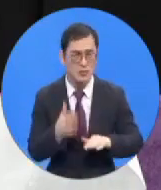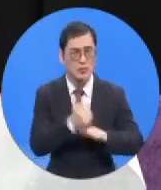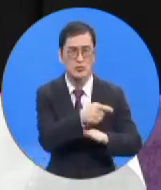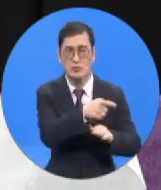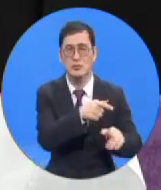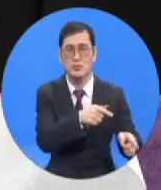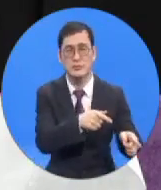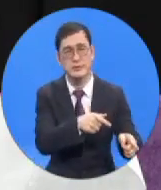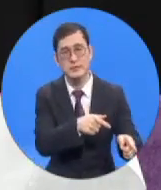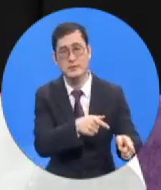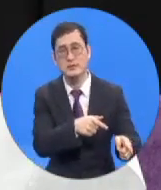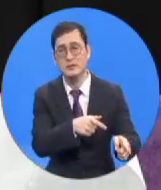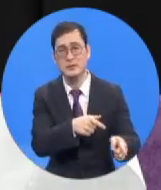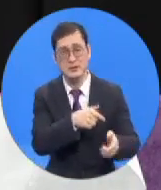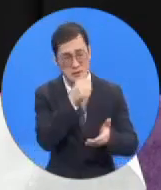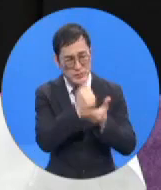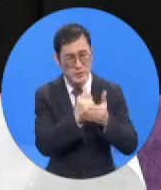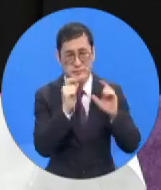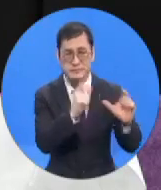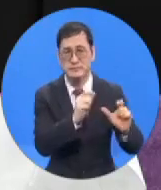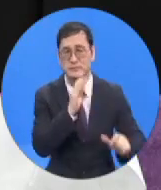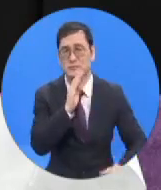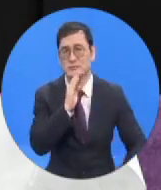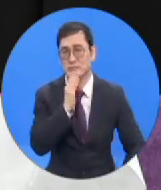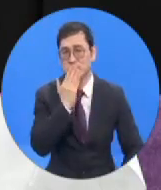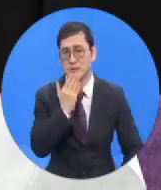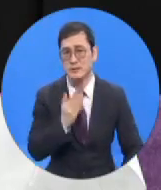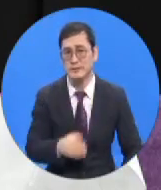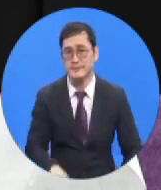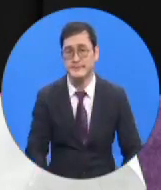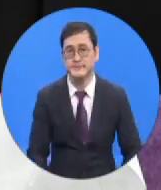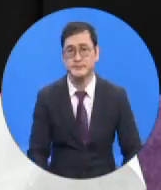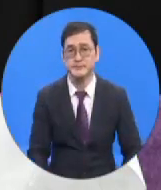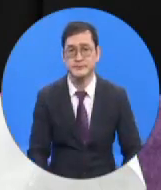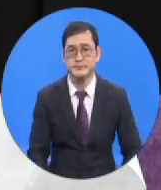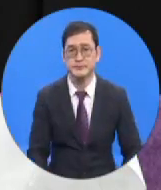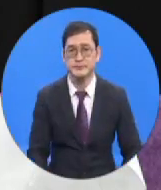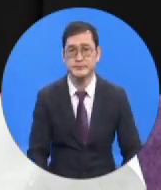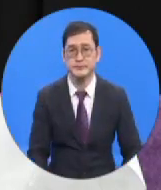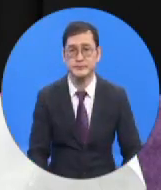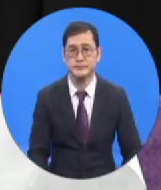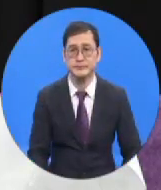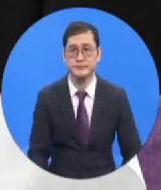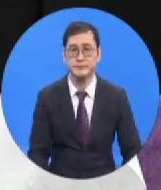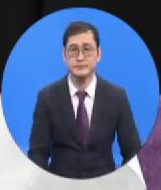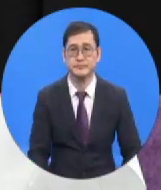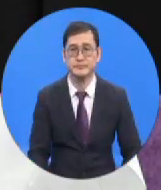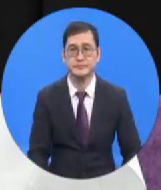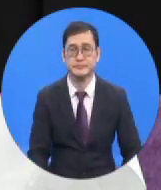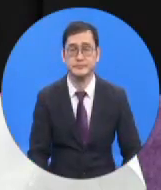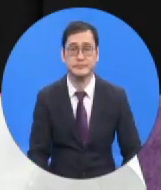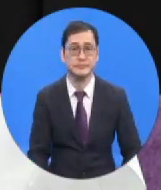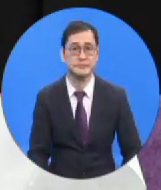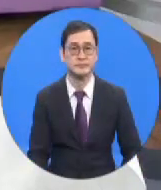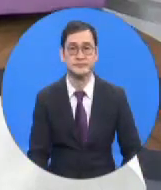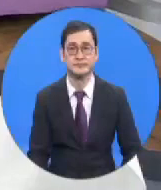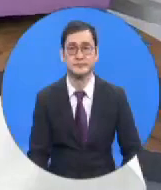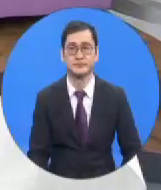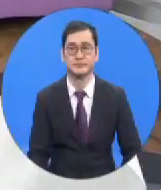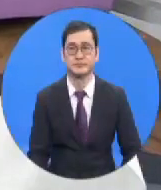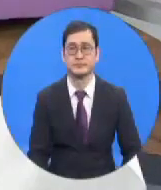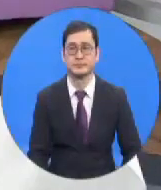방역을 협조해봤던 국민적 입장에 보면 좀 이해가 안 가는 그런 판단이라는 생각은 듭니다. 제가 약간 예. 덧붙이고 싶은 게요. 맞아요. 저도